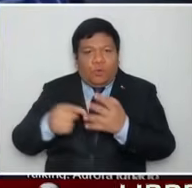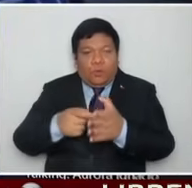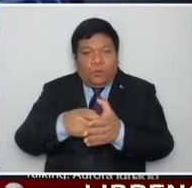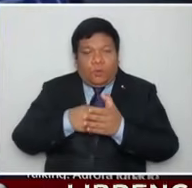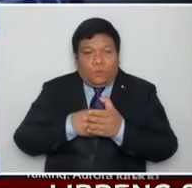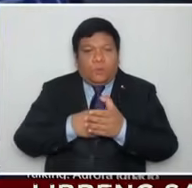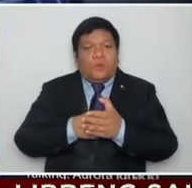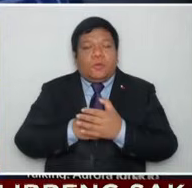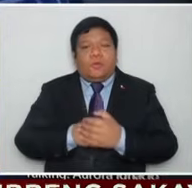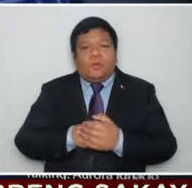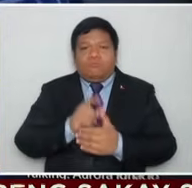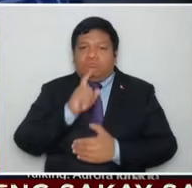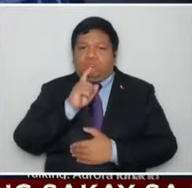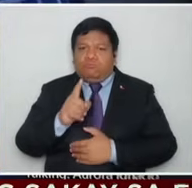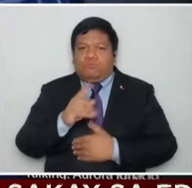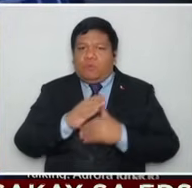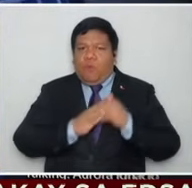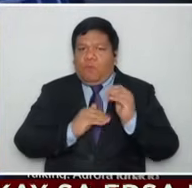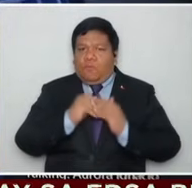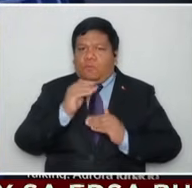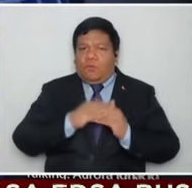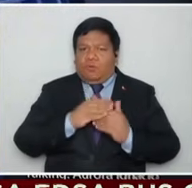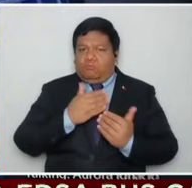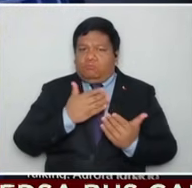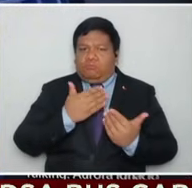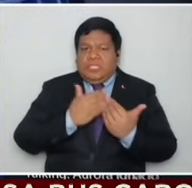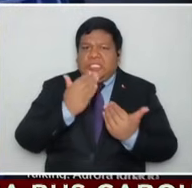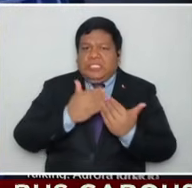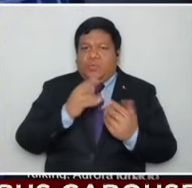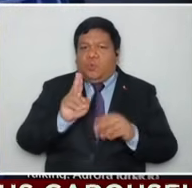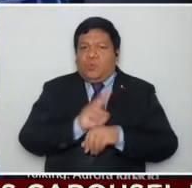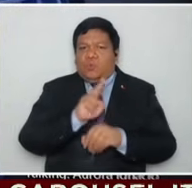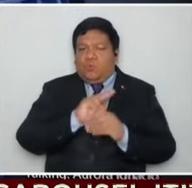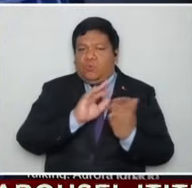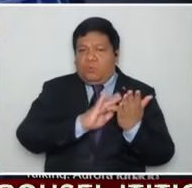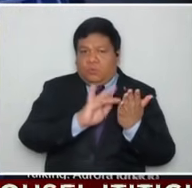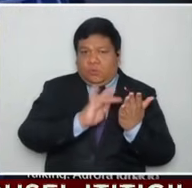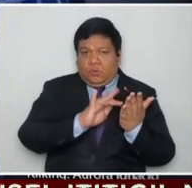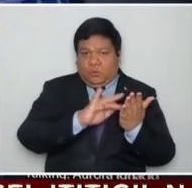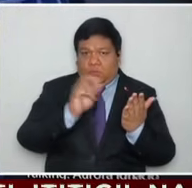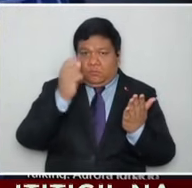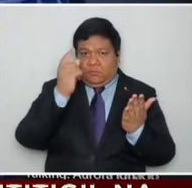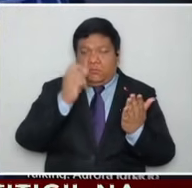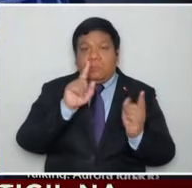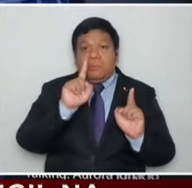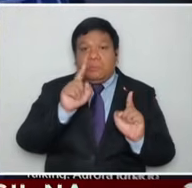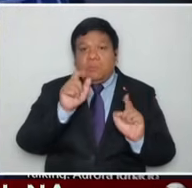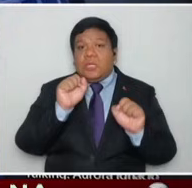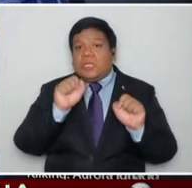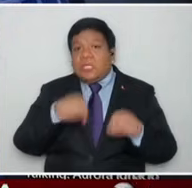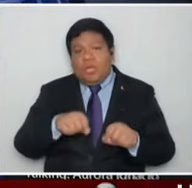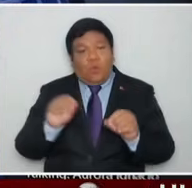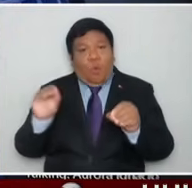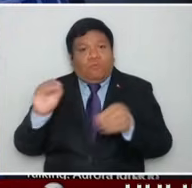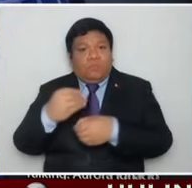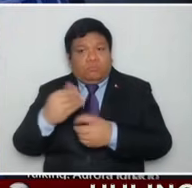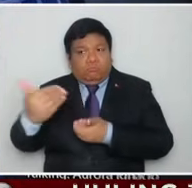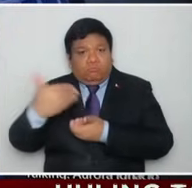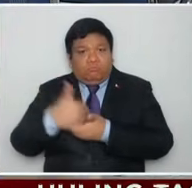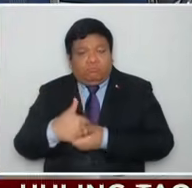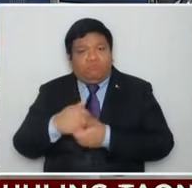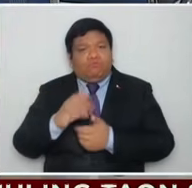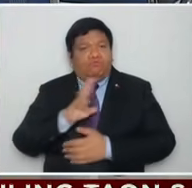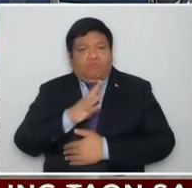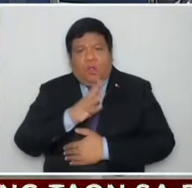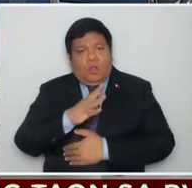convenient to use the mobile app, really. But we will still entertain walk-in, face-to-face members going to the